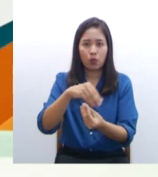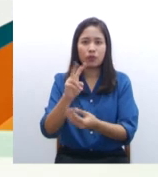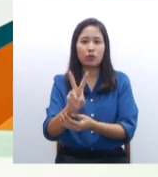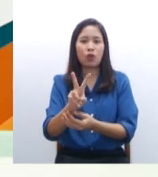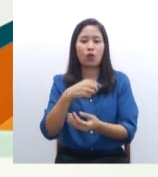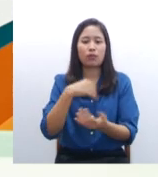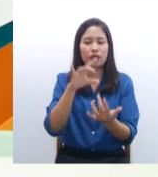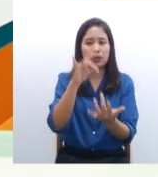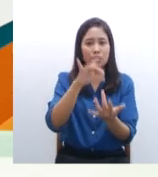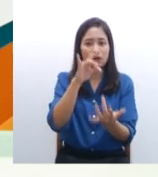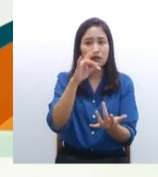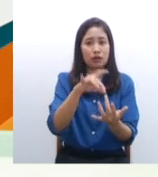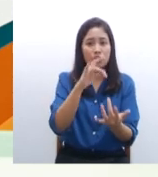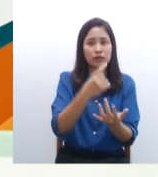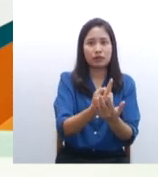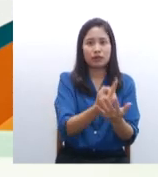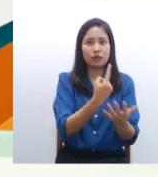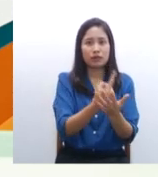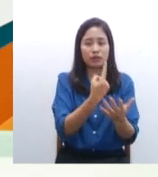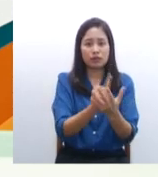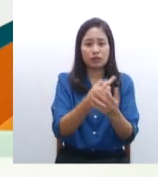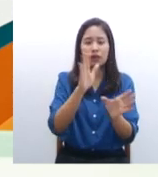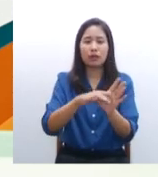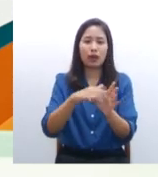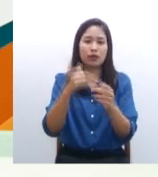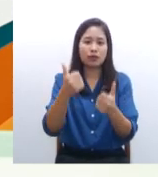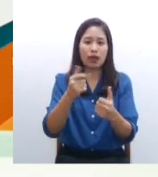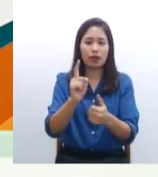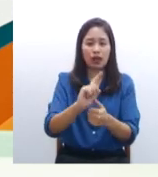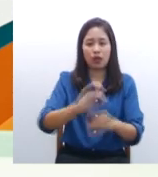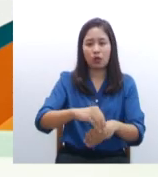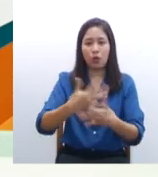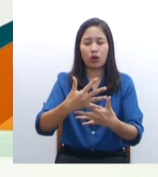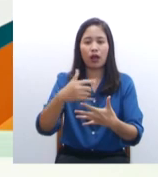ดเลือกนะครับสมัครเป็นทีมและสมัครออนไลน์นะครับที่